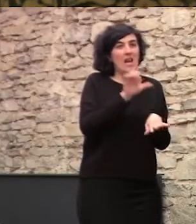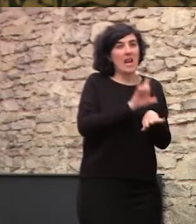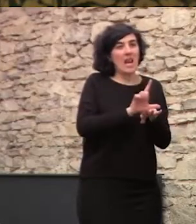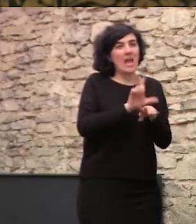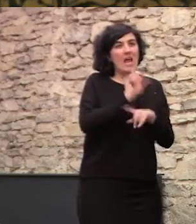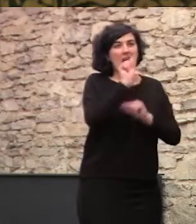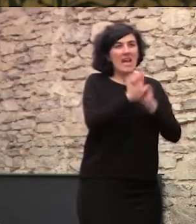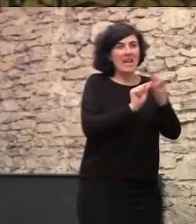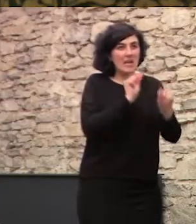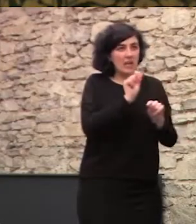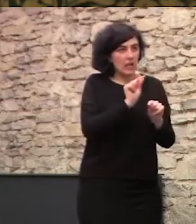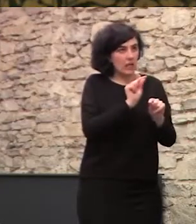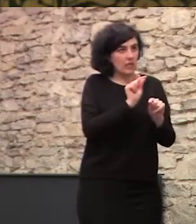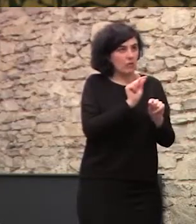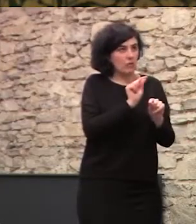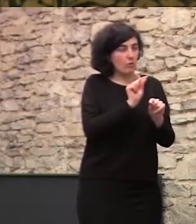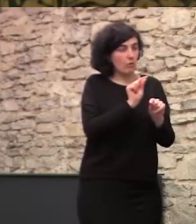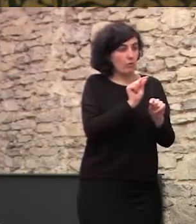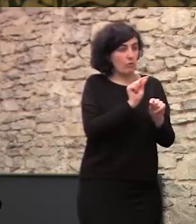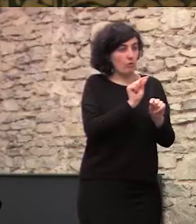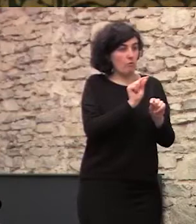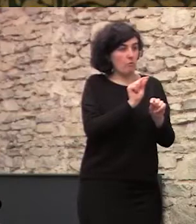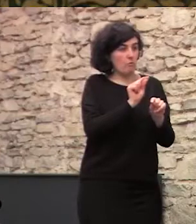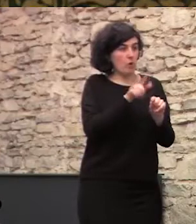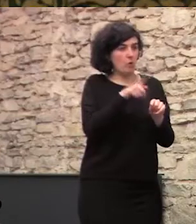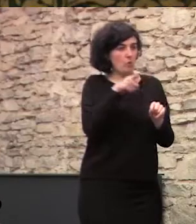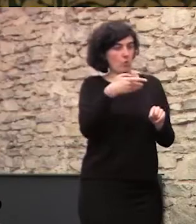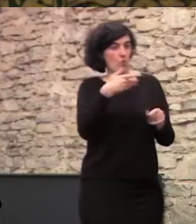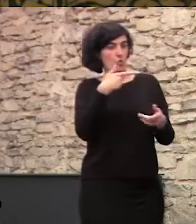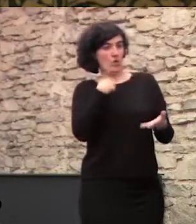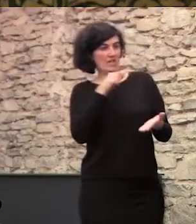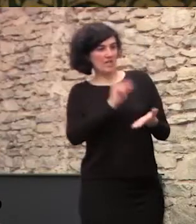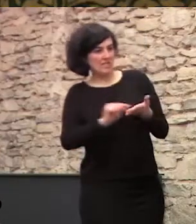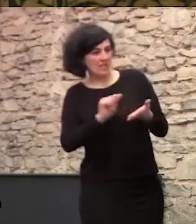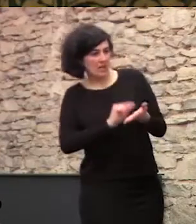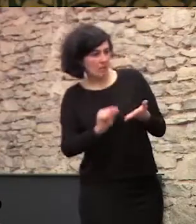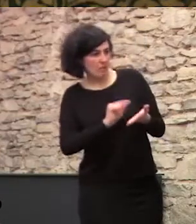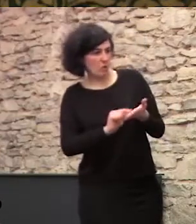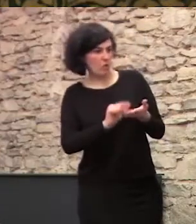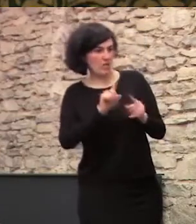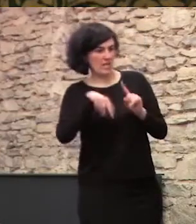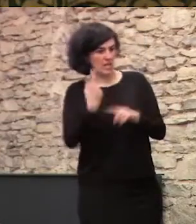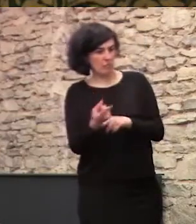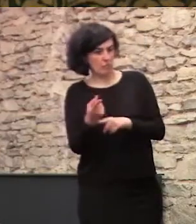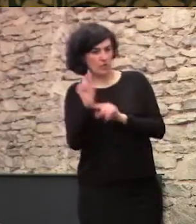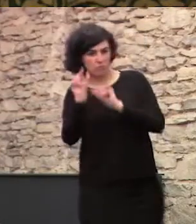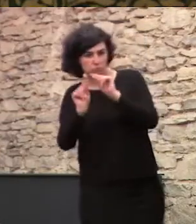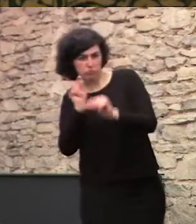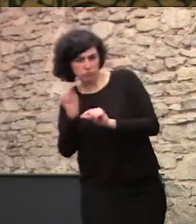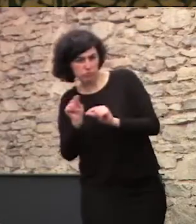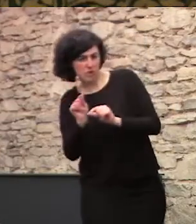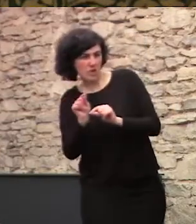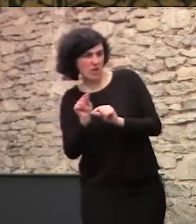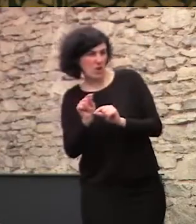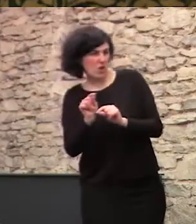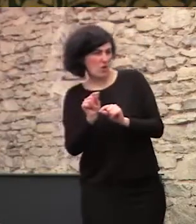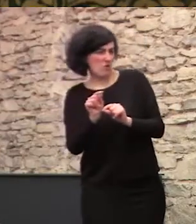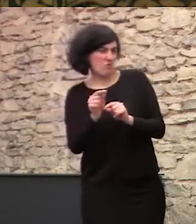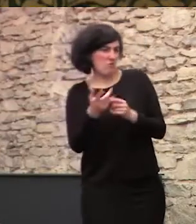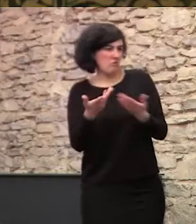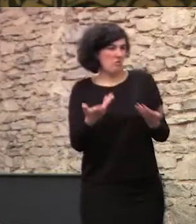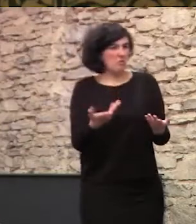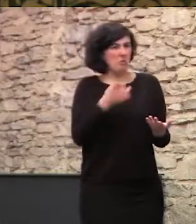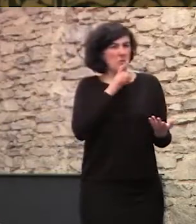egitea idazle izanik. Hori bai zaila iruditzen zaidana. Gremioan salira aizeak arrotzen, nola aukeratzen